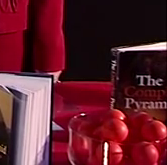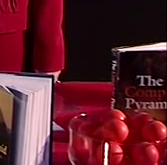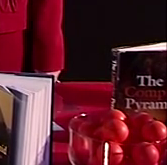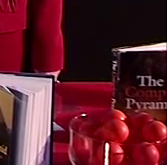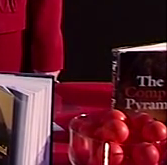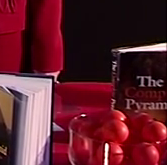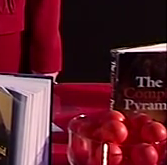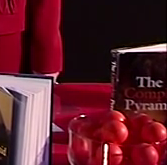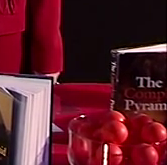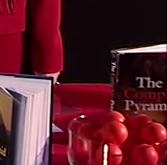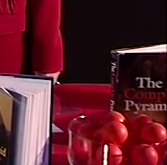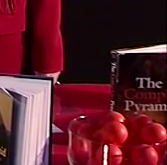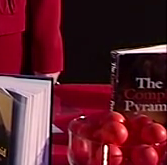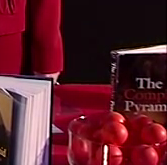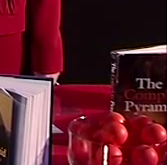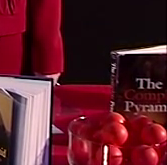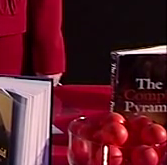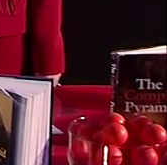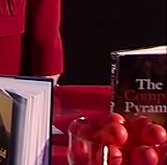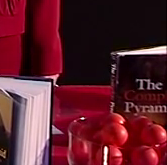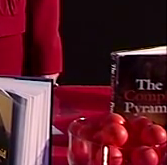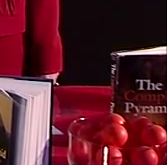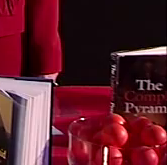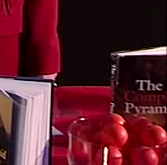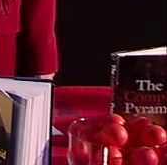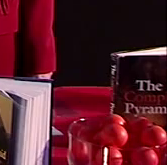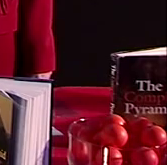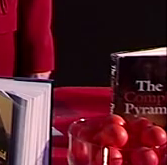dzisiaj. Proszę Państwa, temat